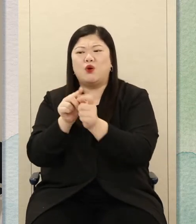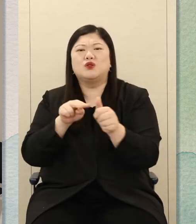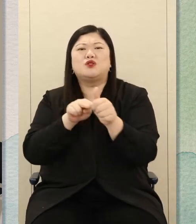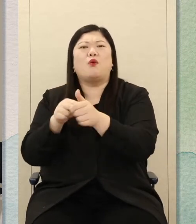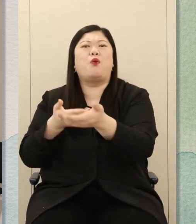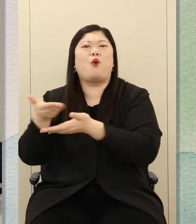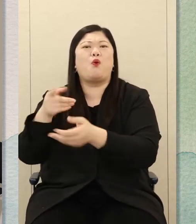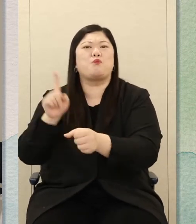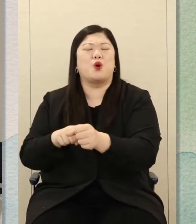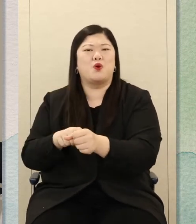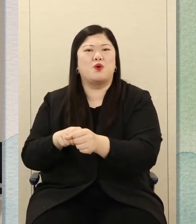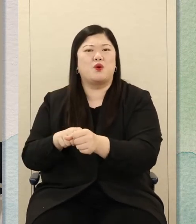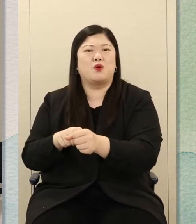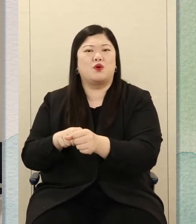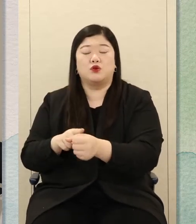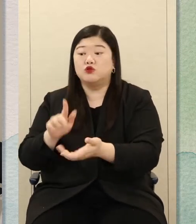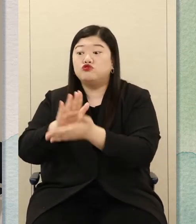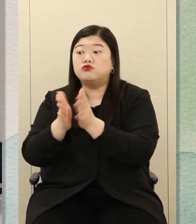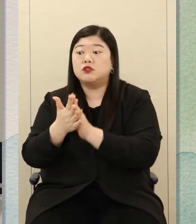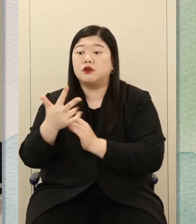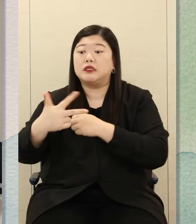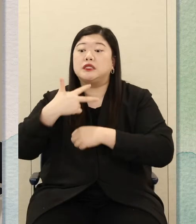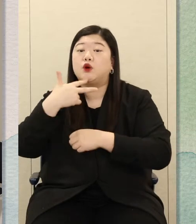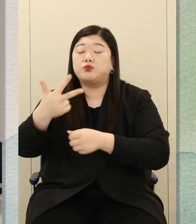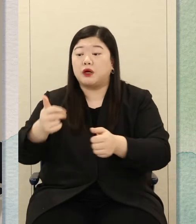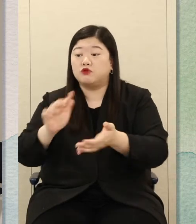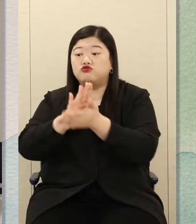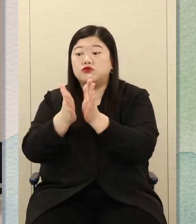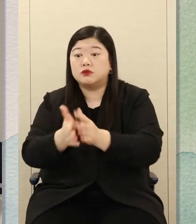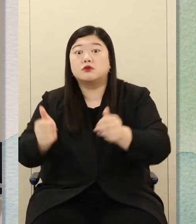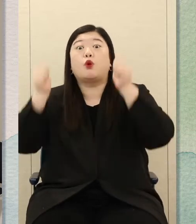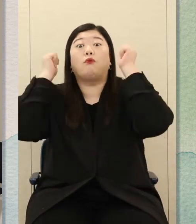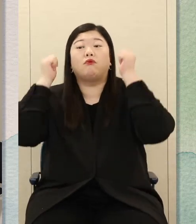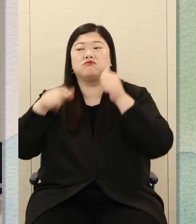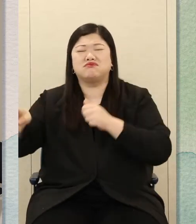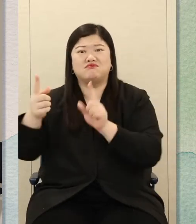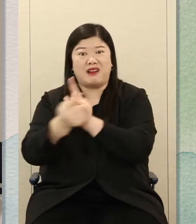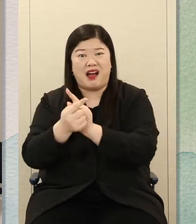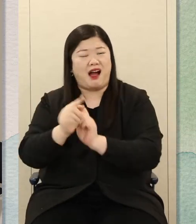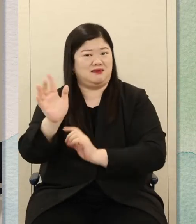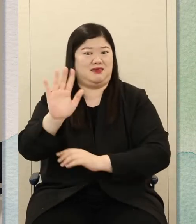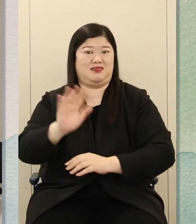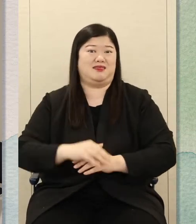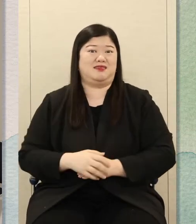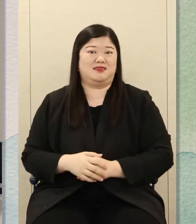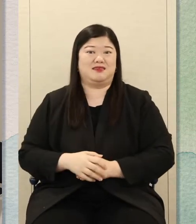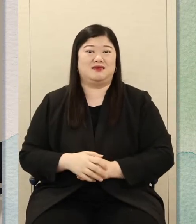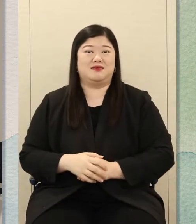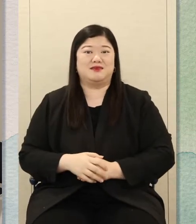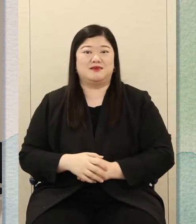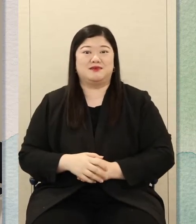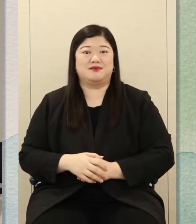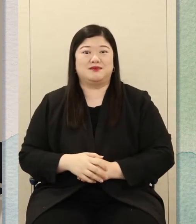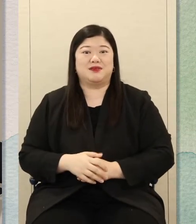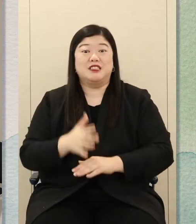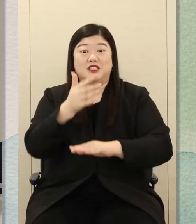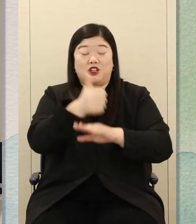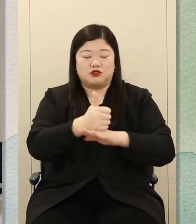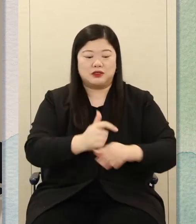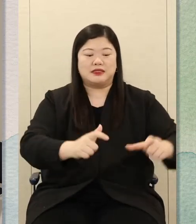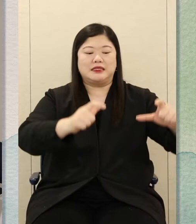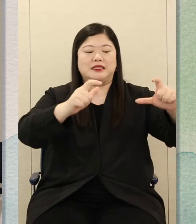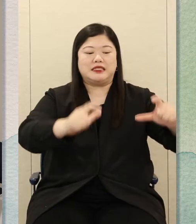그러니까 유치원 끝나면 그냥 모임이 흩어지는 거예요. 그래서 친구가 없는 상태 내지는 지역